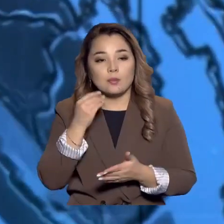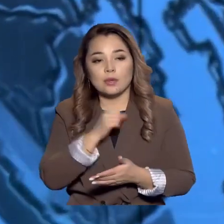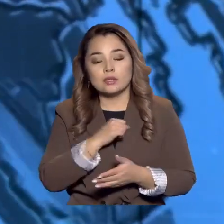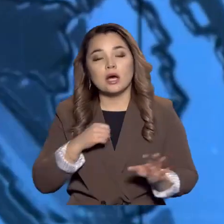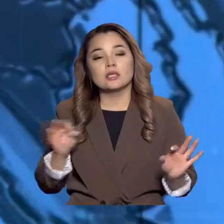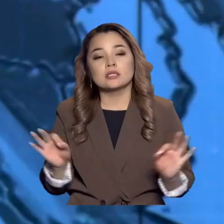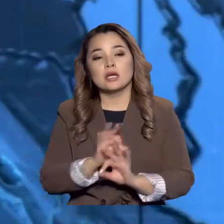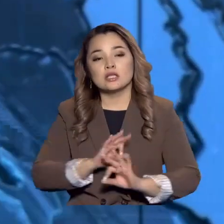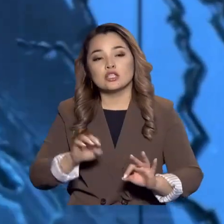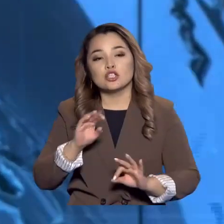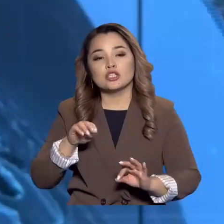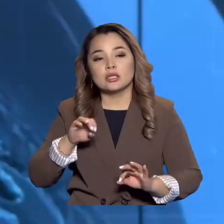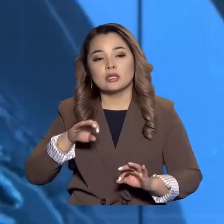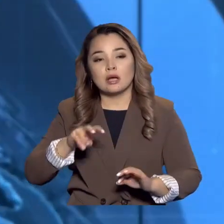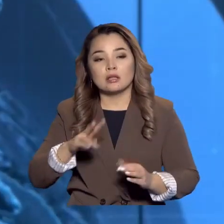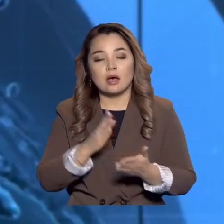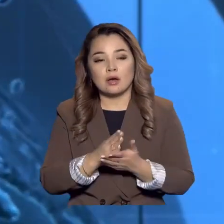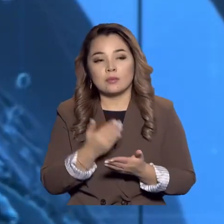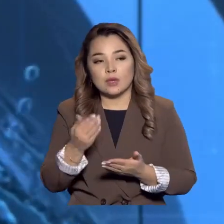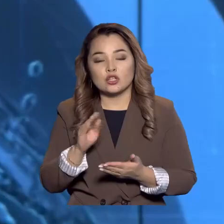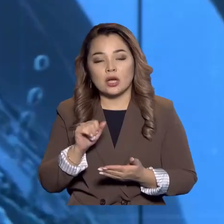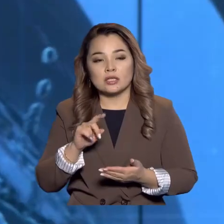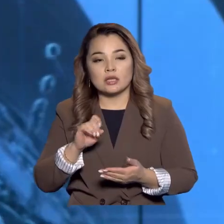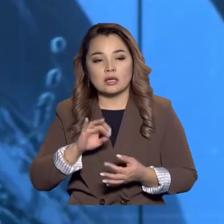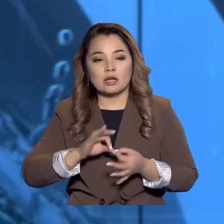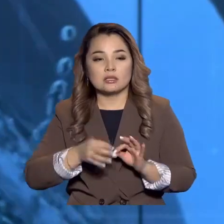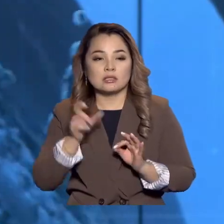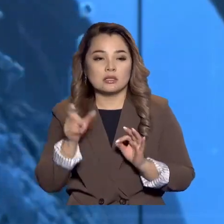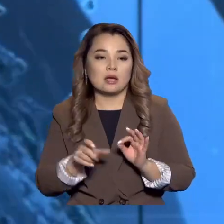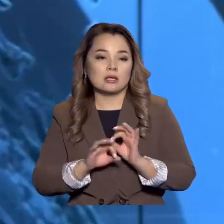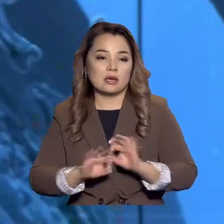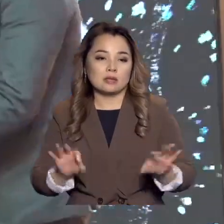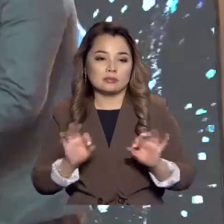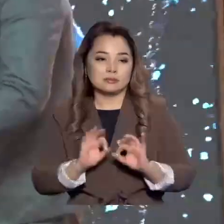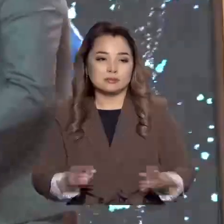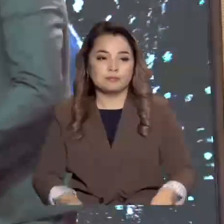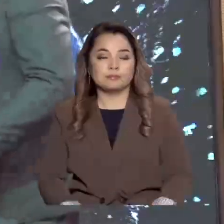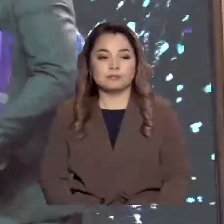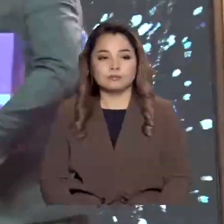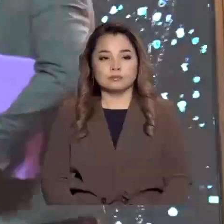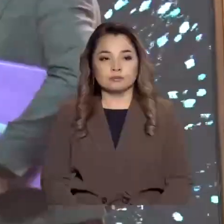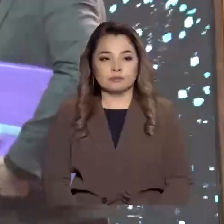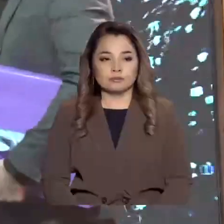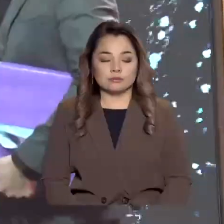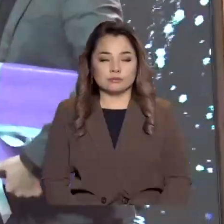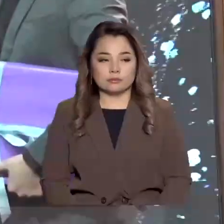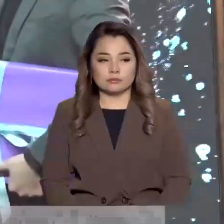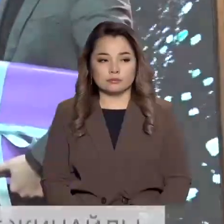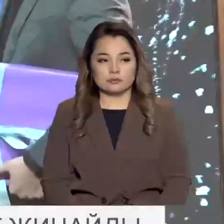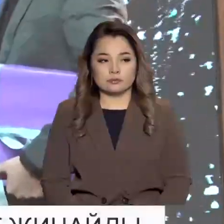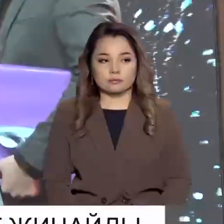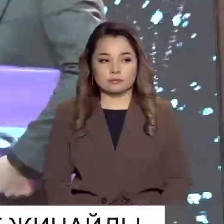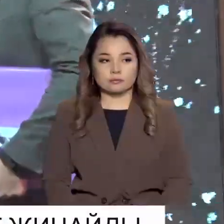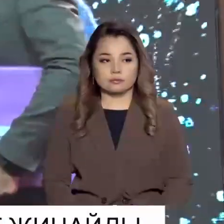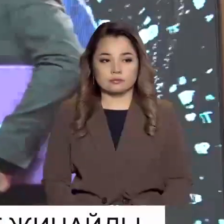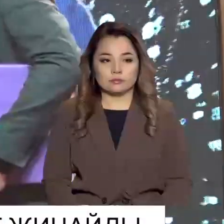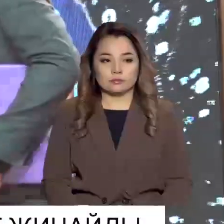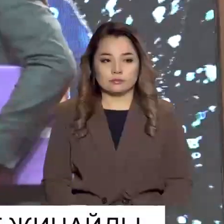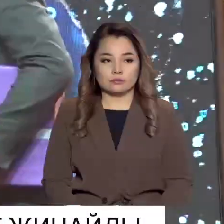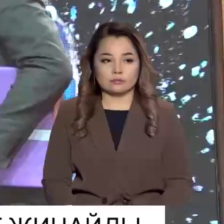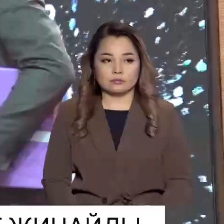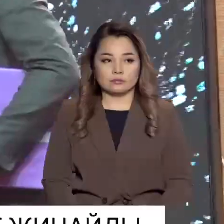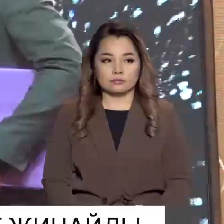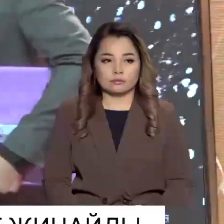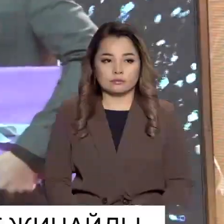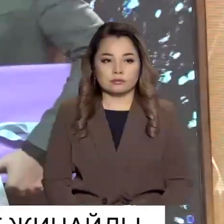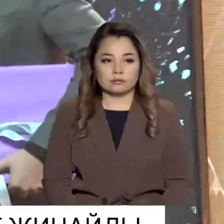ең үздік диджитал ұстазы кім? Жазира Оразқызының репортажында. Диджитал ұстаз Алматы 2021 байқауының